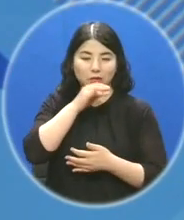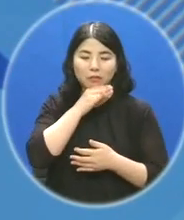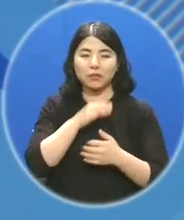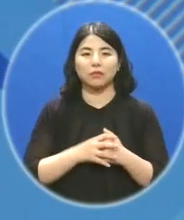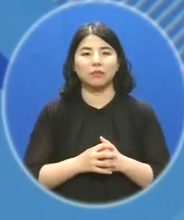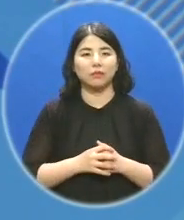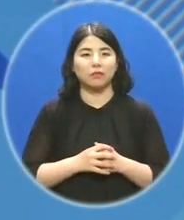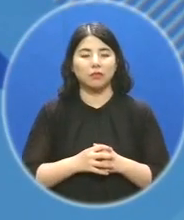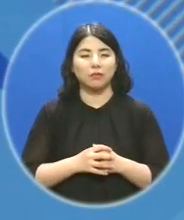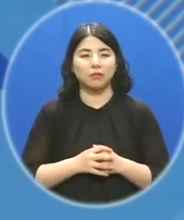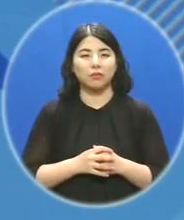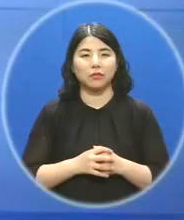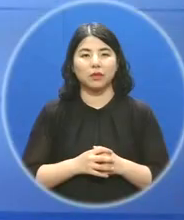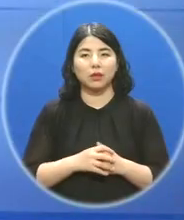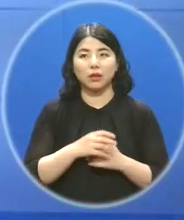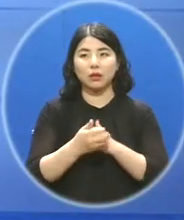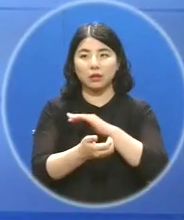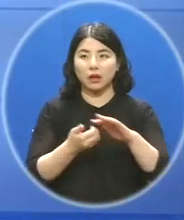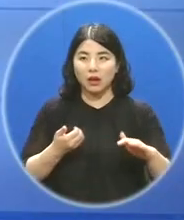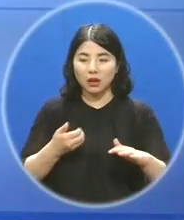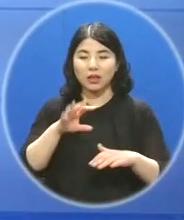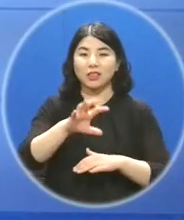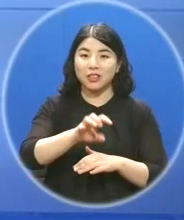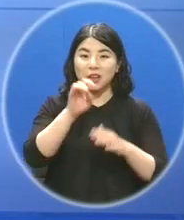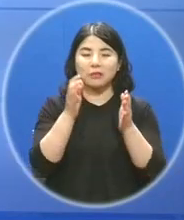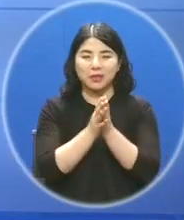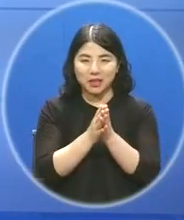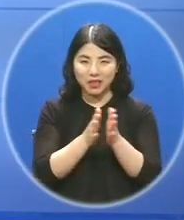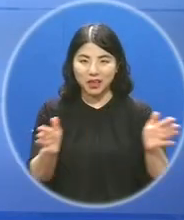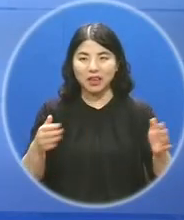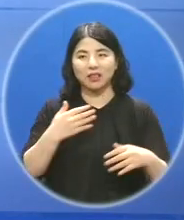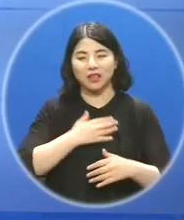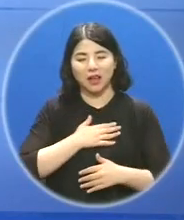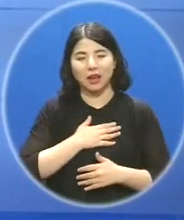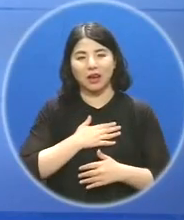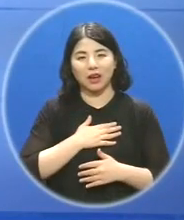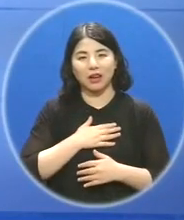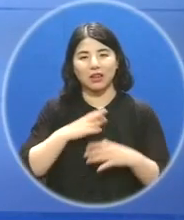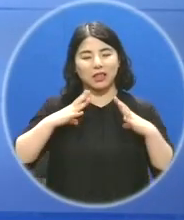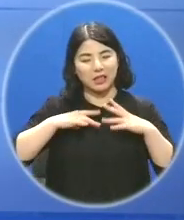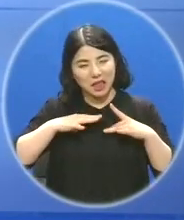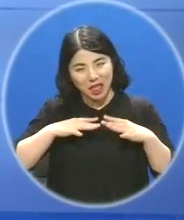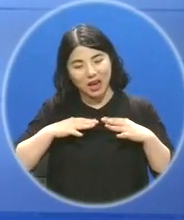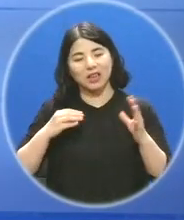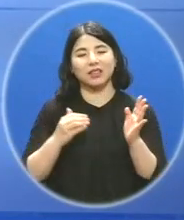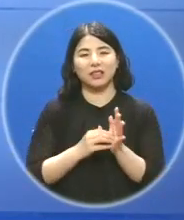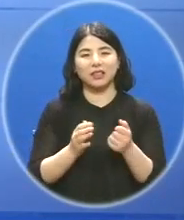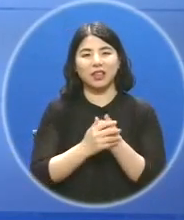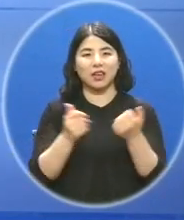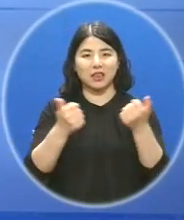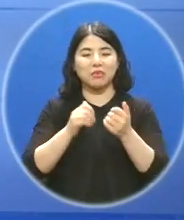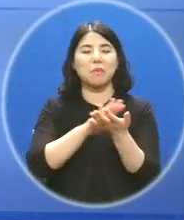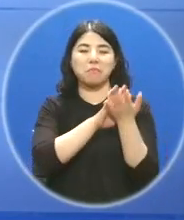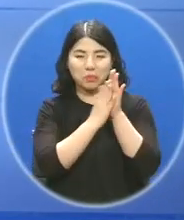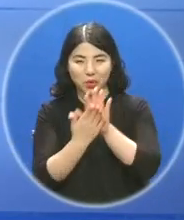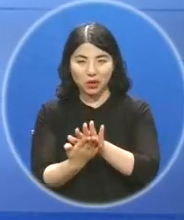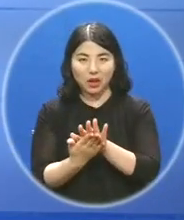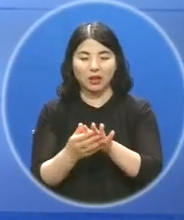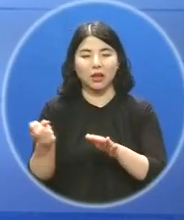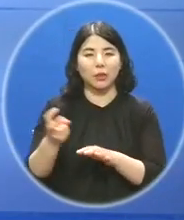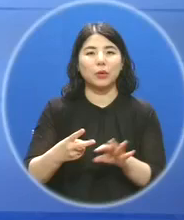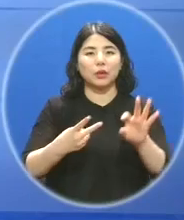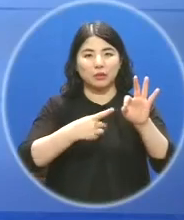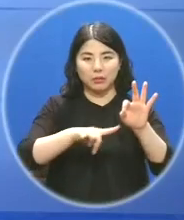네, 저희가 아까 그 처음에 시작하면서 네. 제가 좀 그 자랑 아닌 자랑을 했었죠. 의회가 변했다.